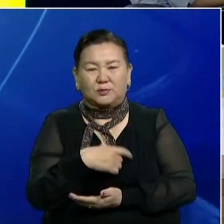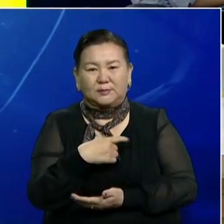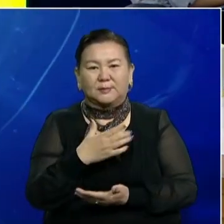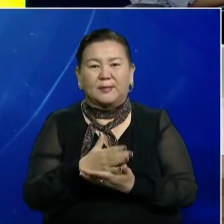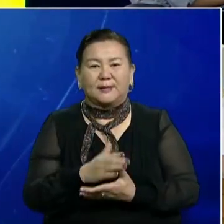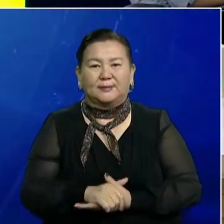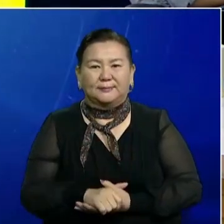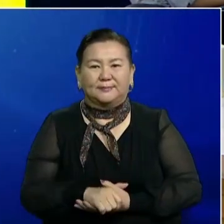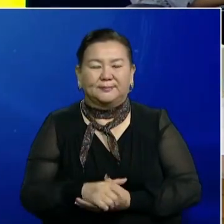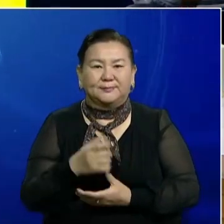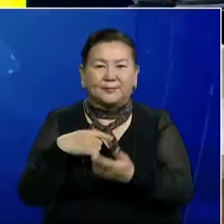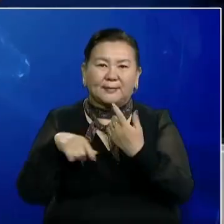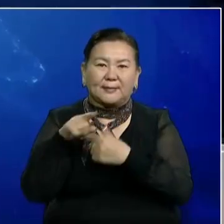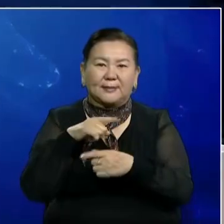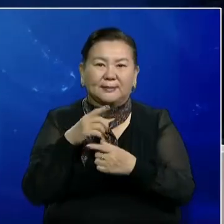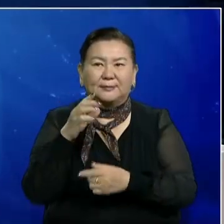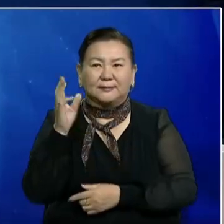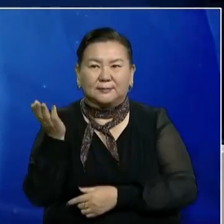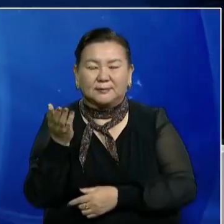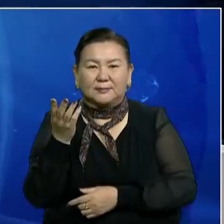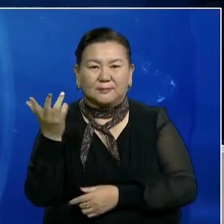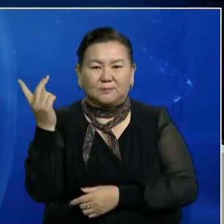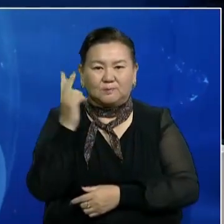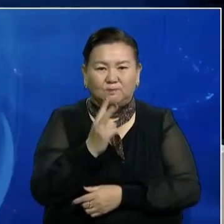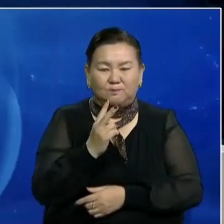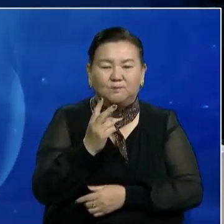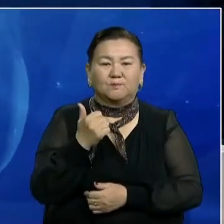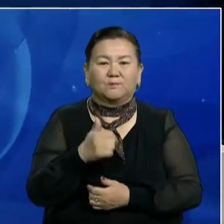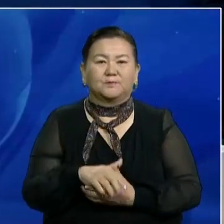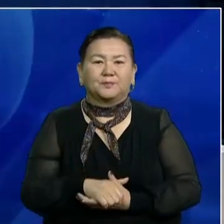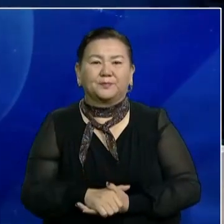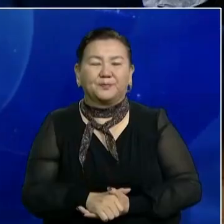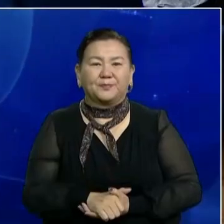Тэгээ тэндээс нэг л хүүхэд нь ингэж хоёроос нэг нь орж иж байгаа юм тий. Энд орчихсон.